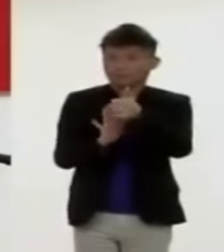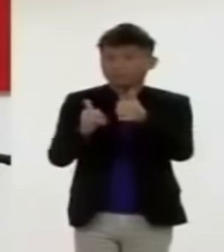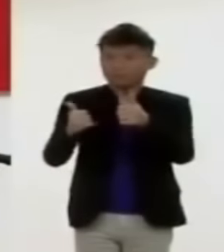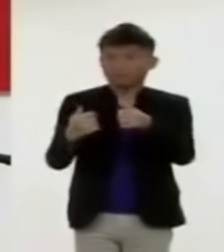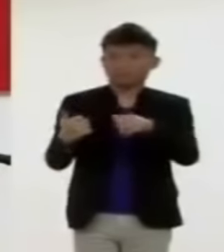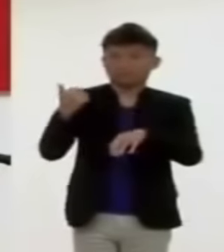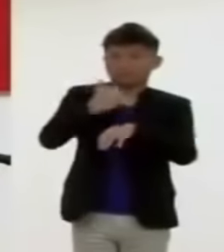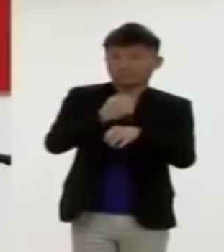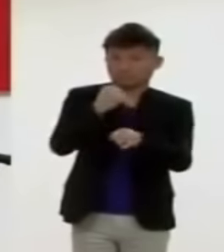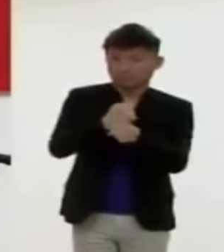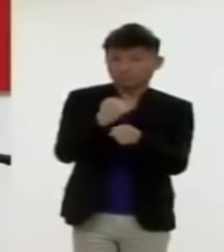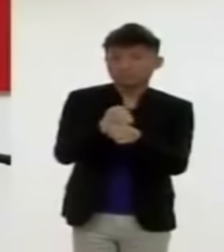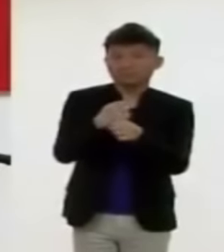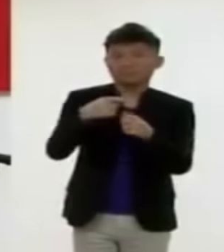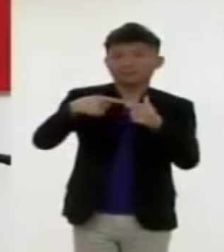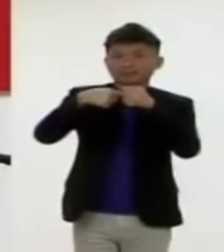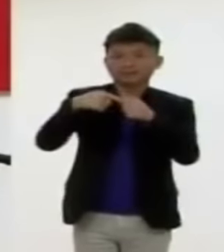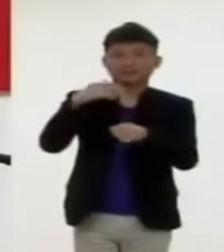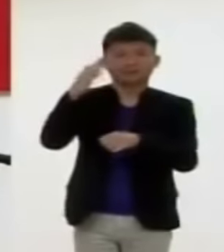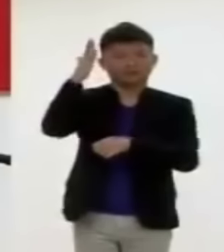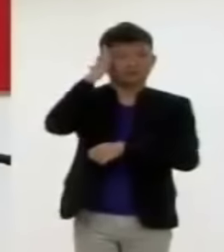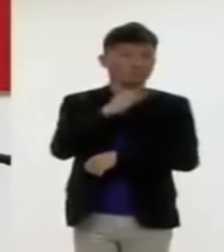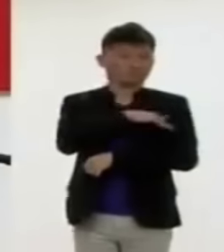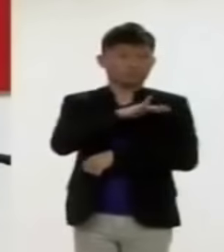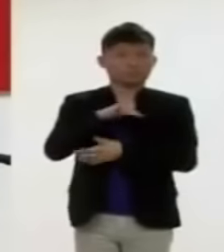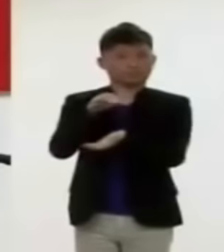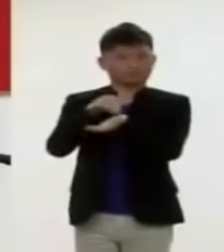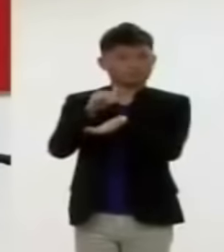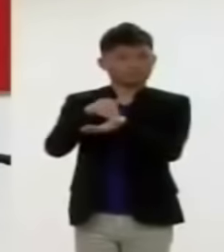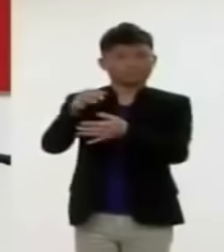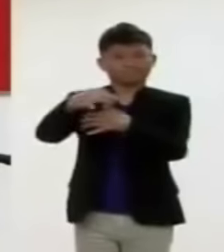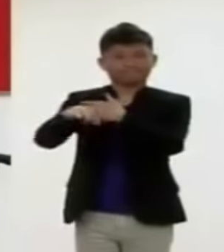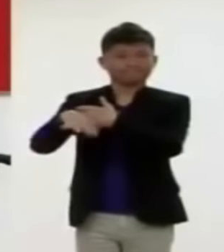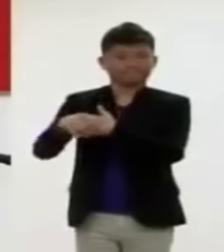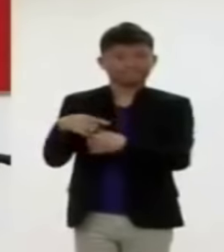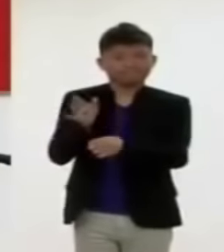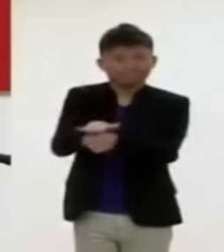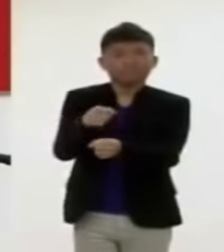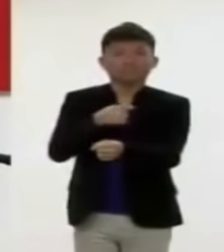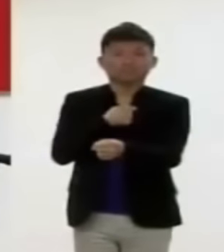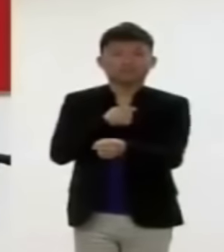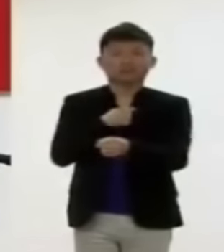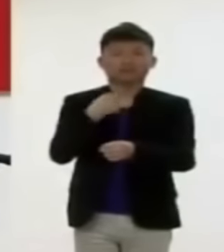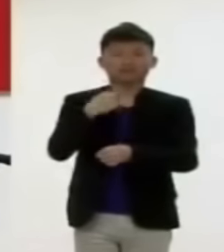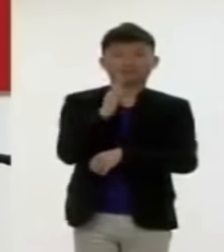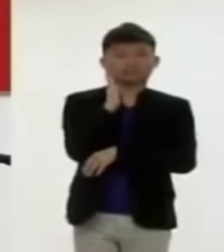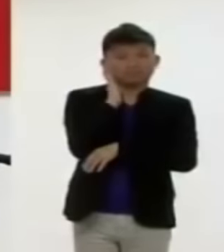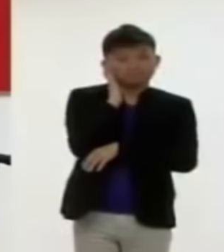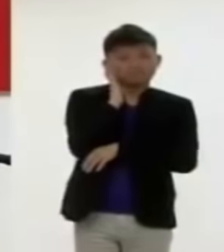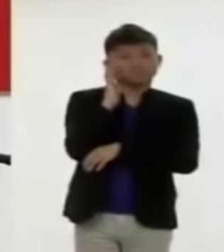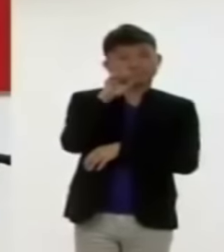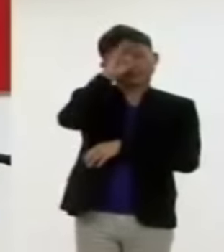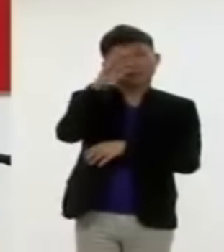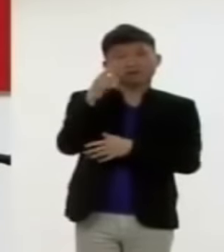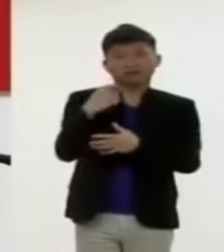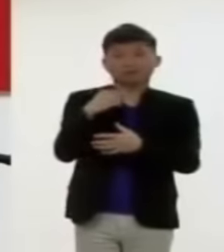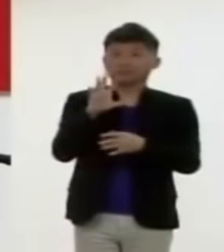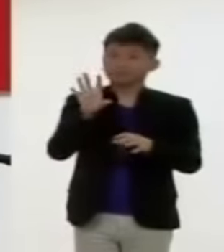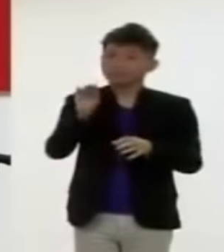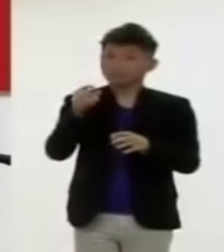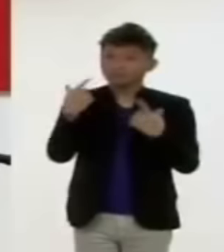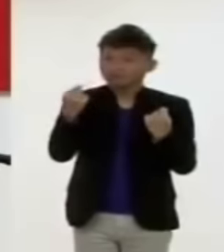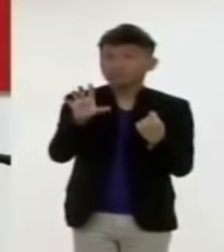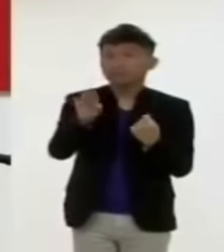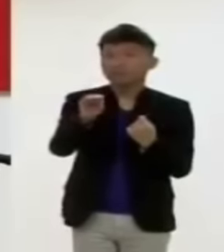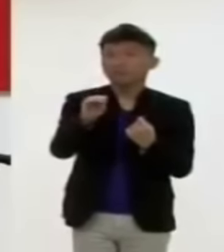当然第一件事要争取乌丘的医疗。那我要说，不管朝中有没有人，你该做的就应该做。那